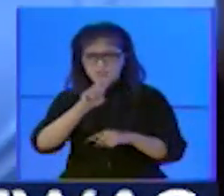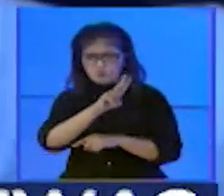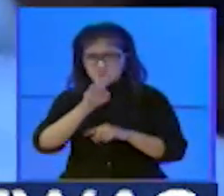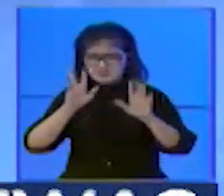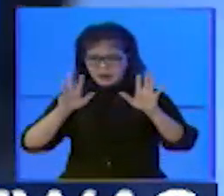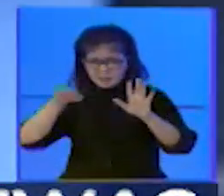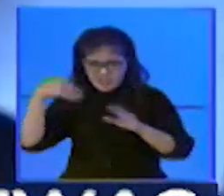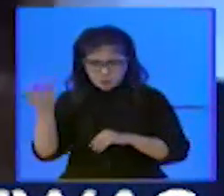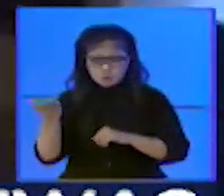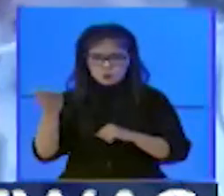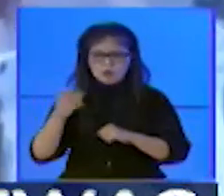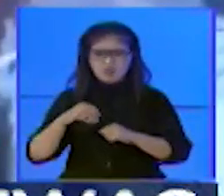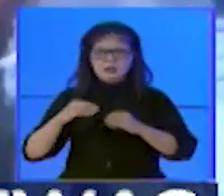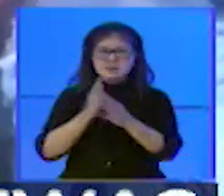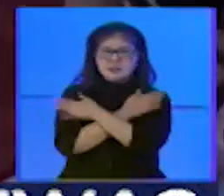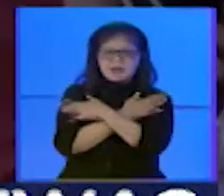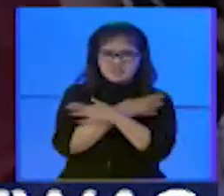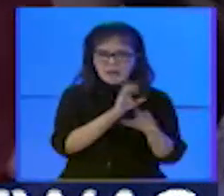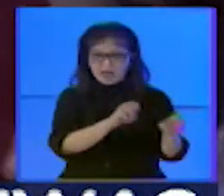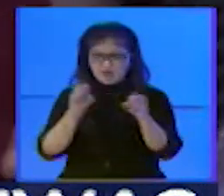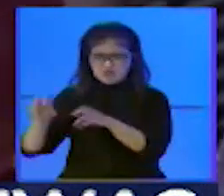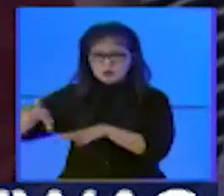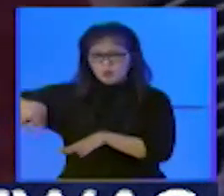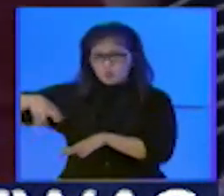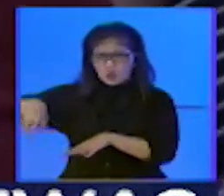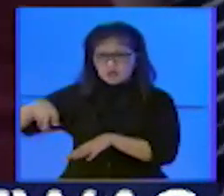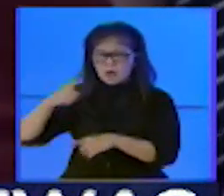dievakuasi, keluarga korban histeris.